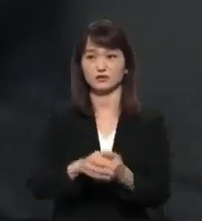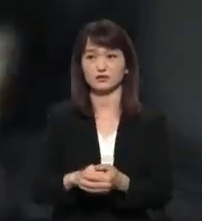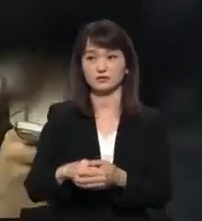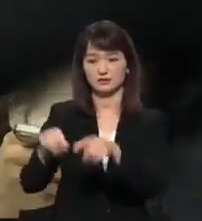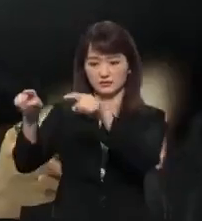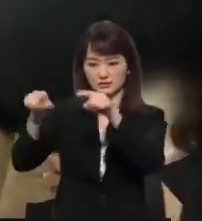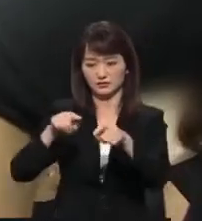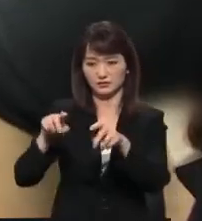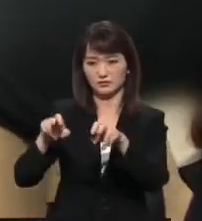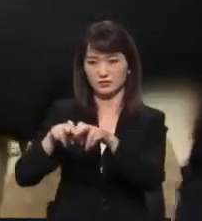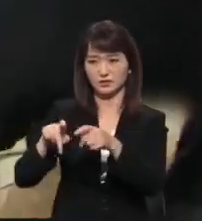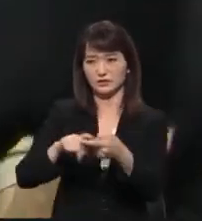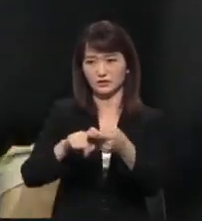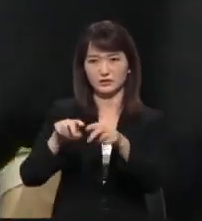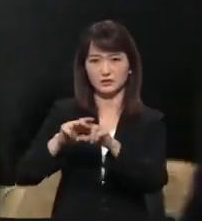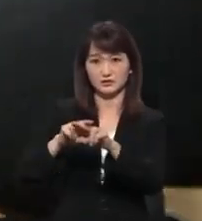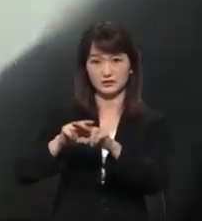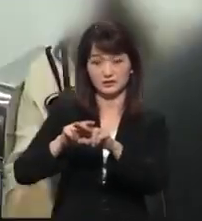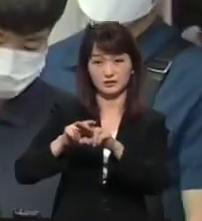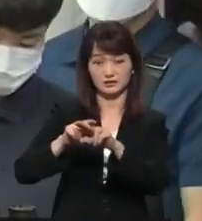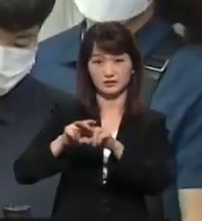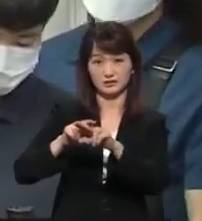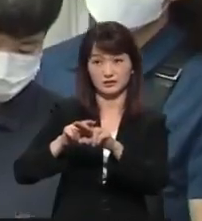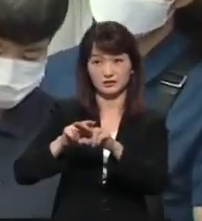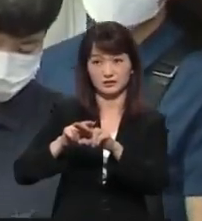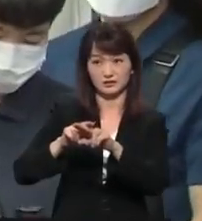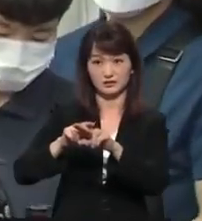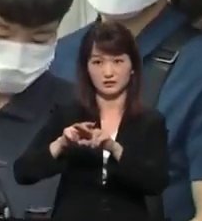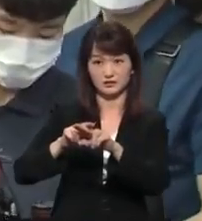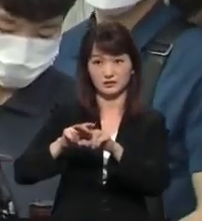생겼더라구요 그래서 참 안타깝습니다